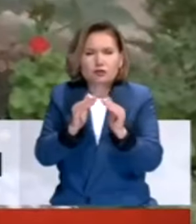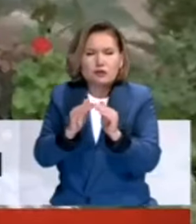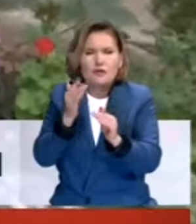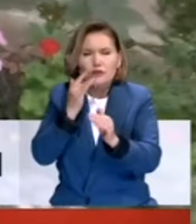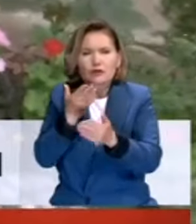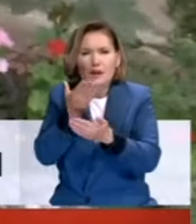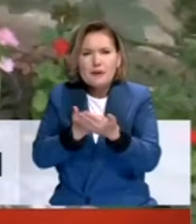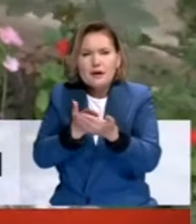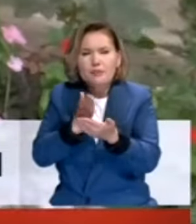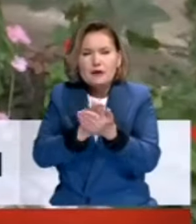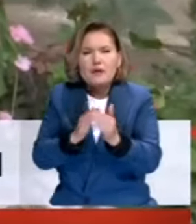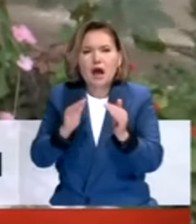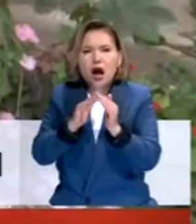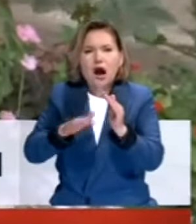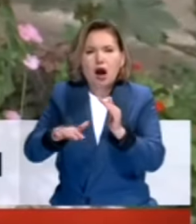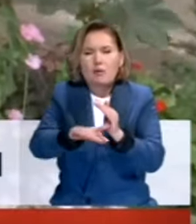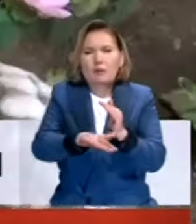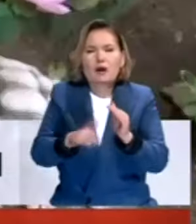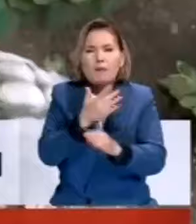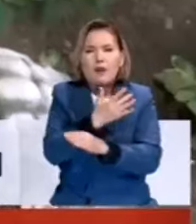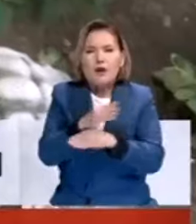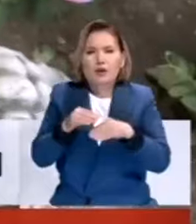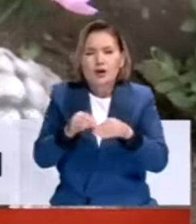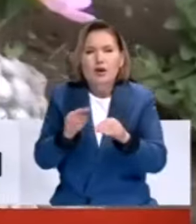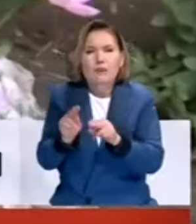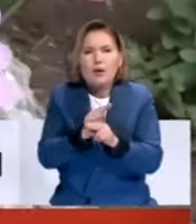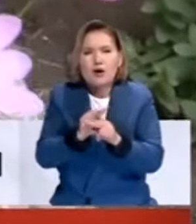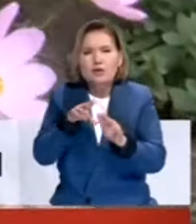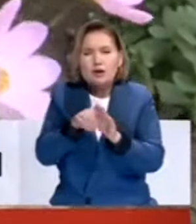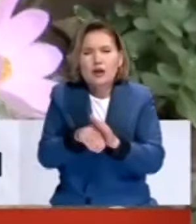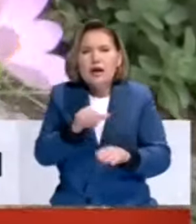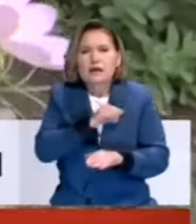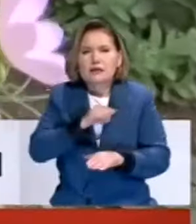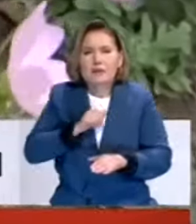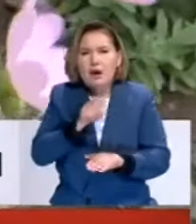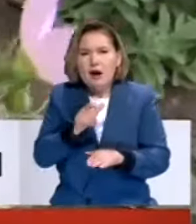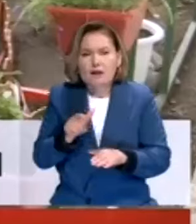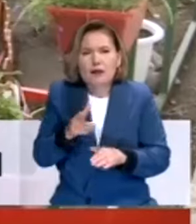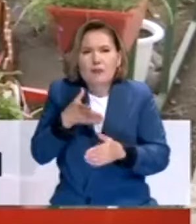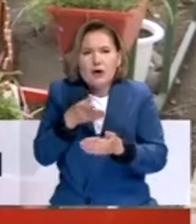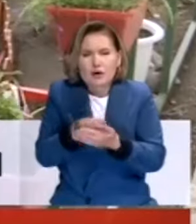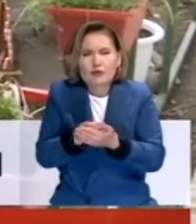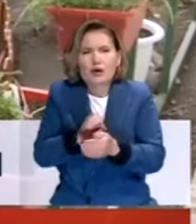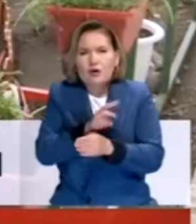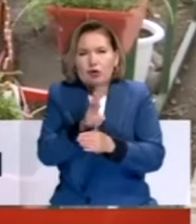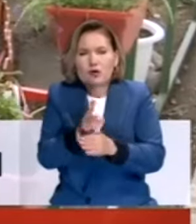жүргізеді. Ауланы абаттандыру, тазалау, безендіру жұмыстарын тұрғындар өздері атқарады. Ал